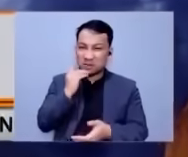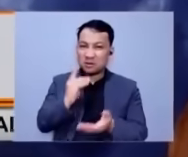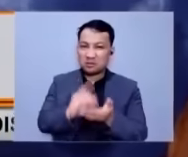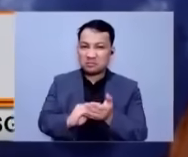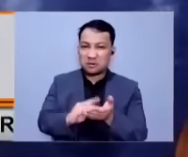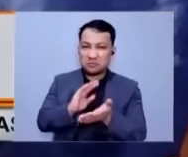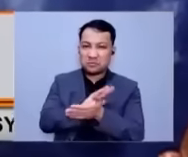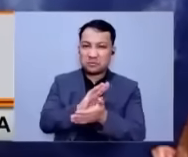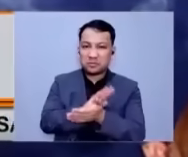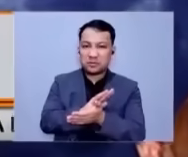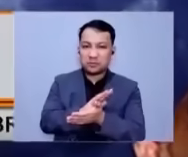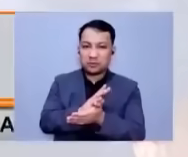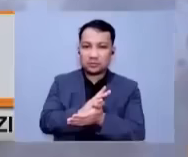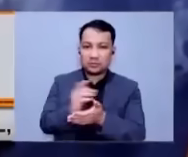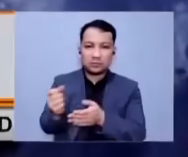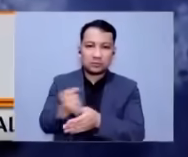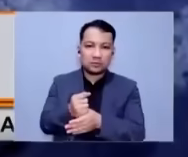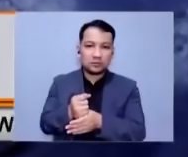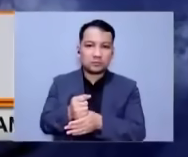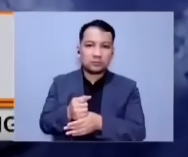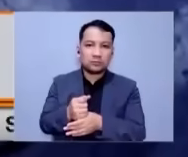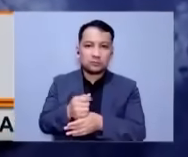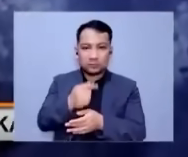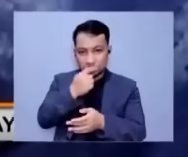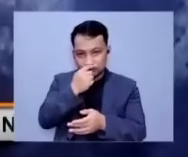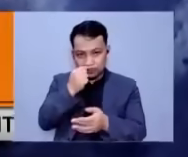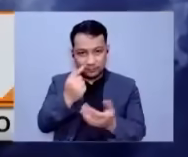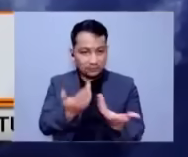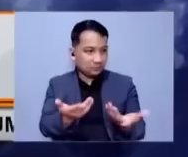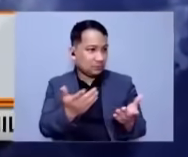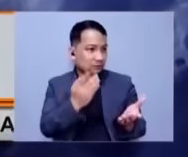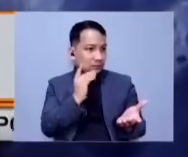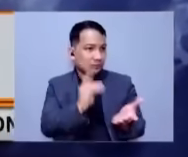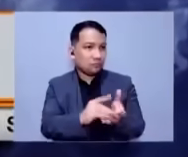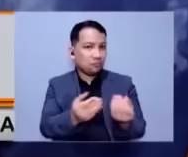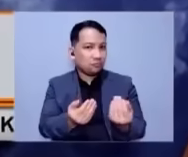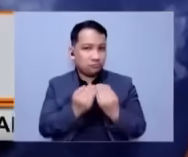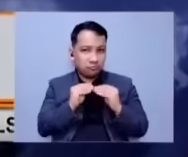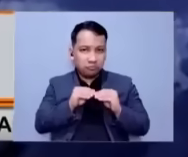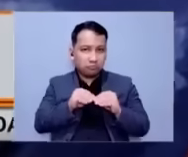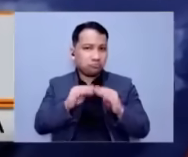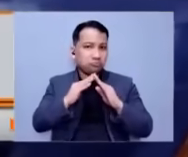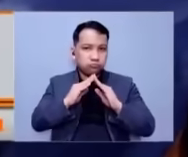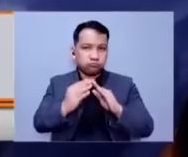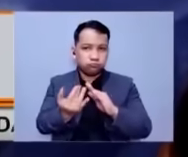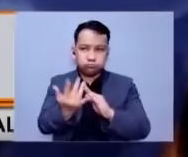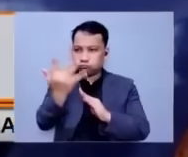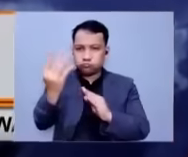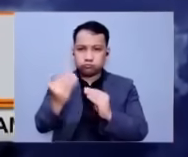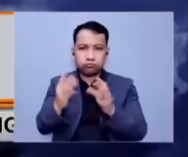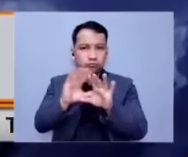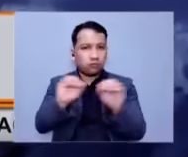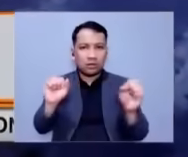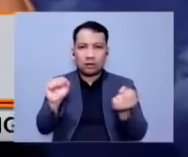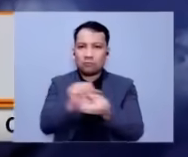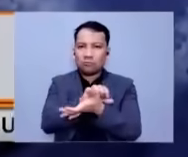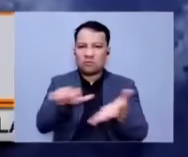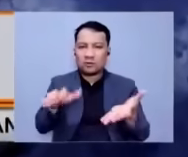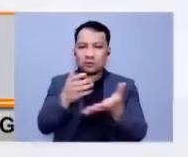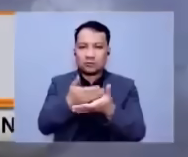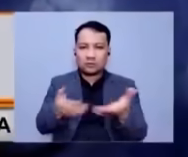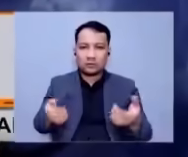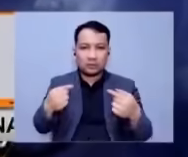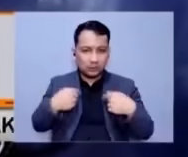una talaga, number one, papeles. Tila Tutoy, wala limas. Limas, diba sila, Ate Michelle, limas. Kami